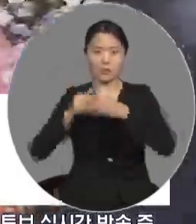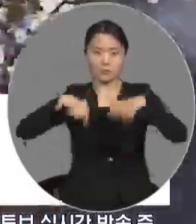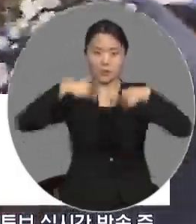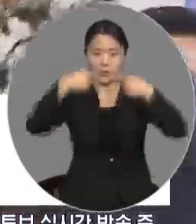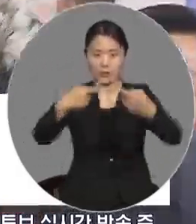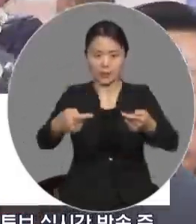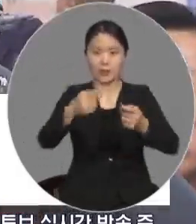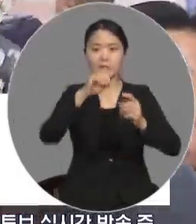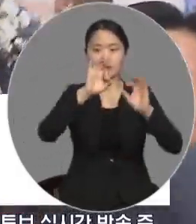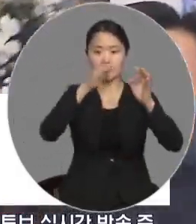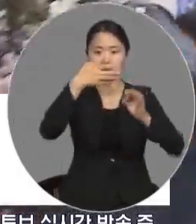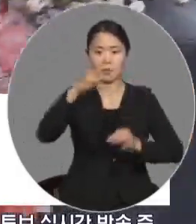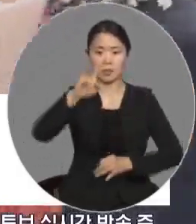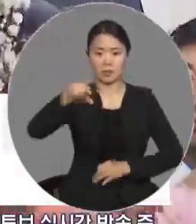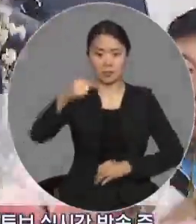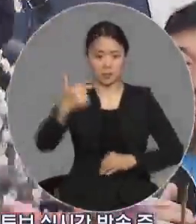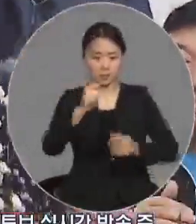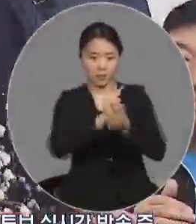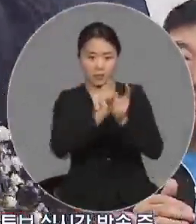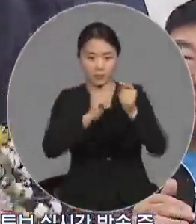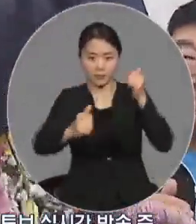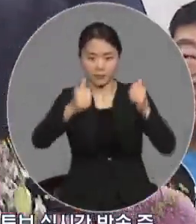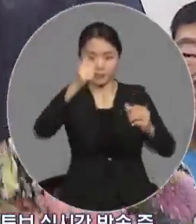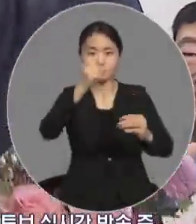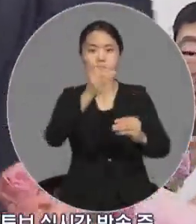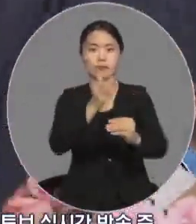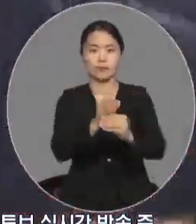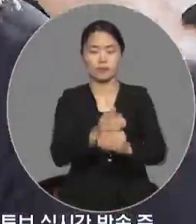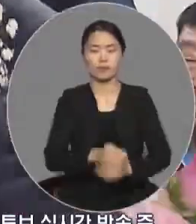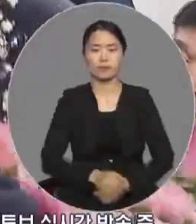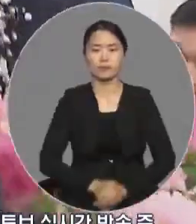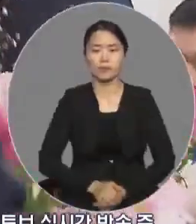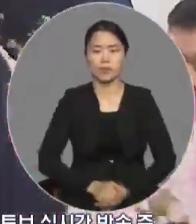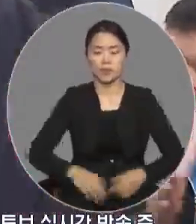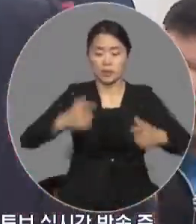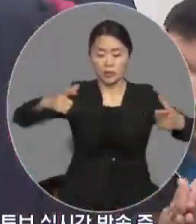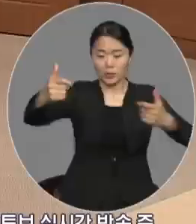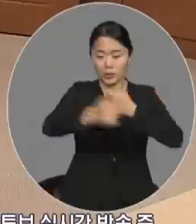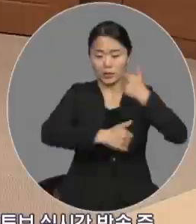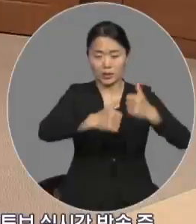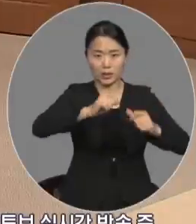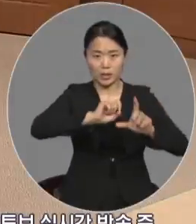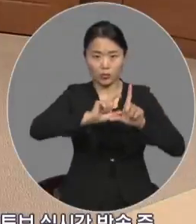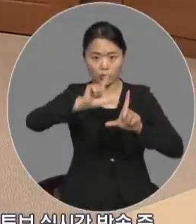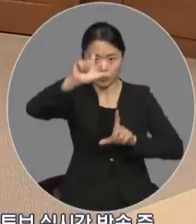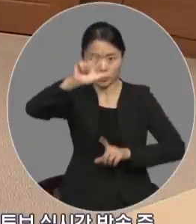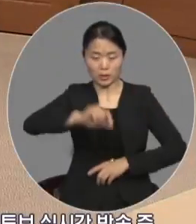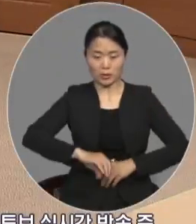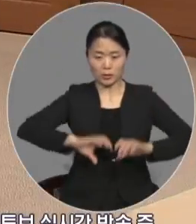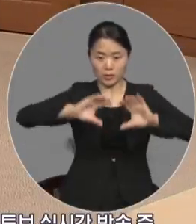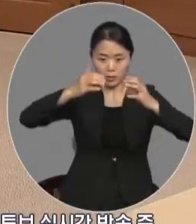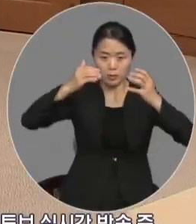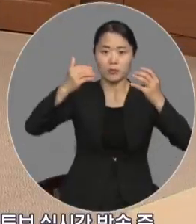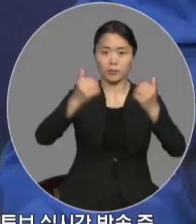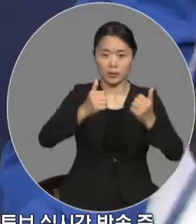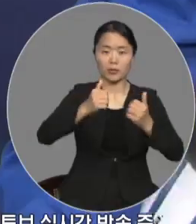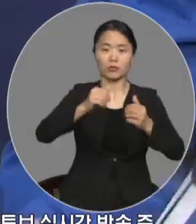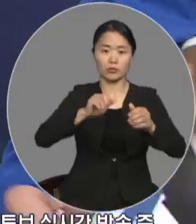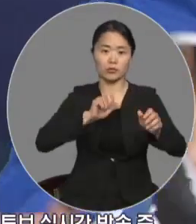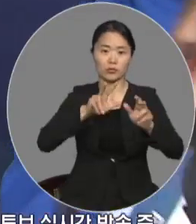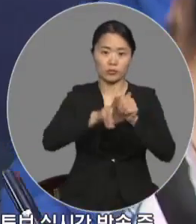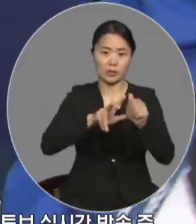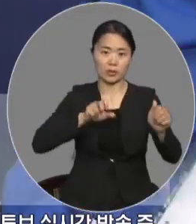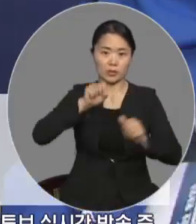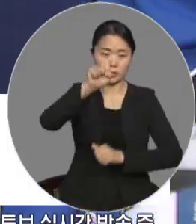당선자 간 경쟁구도가 형성되고 있습니다. 지역위원장은 대부분 총선 출마자들이 공모에 신청한